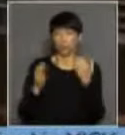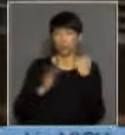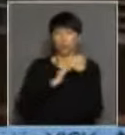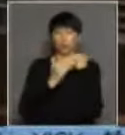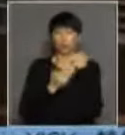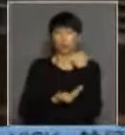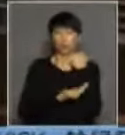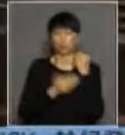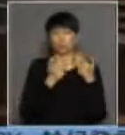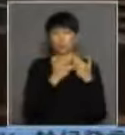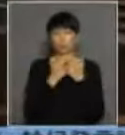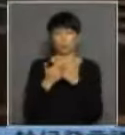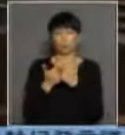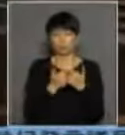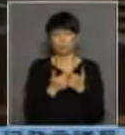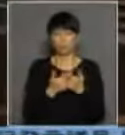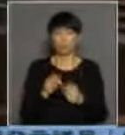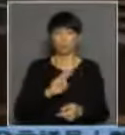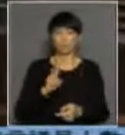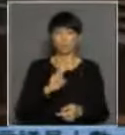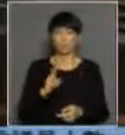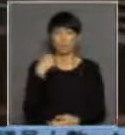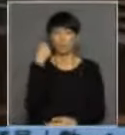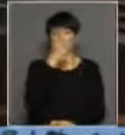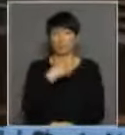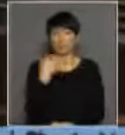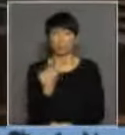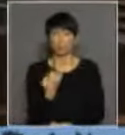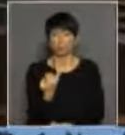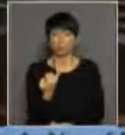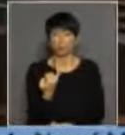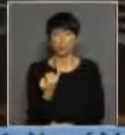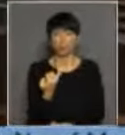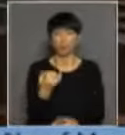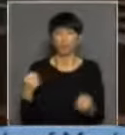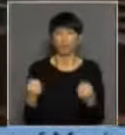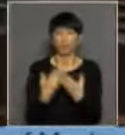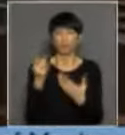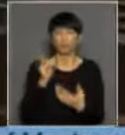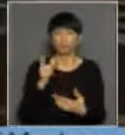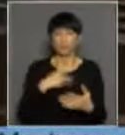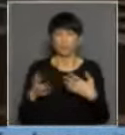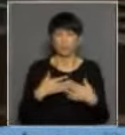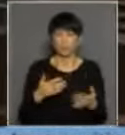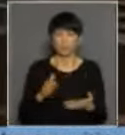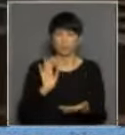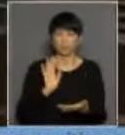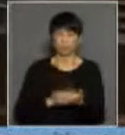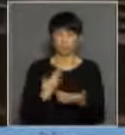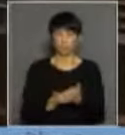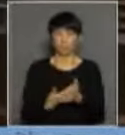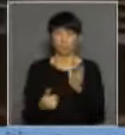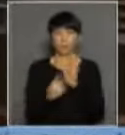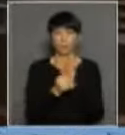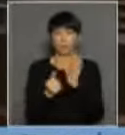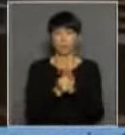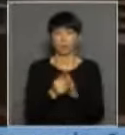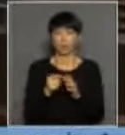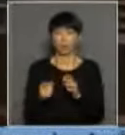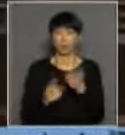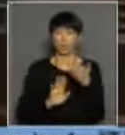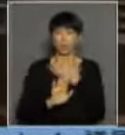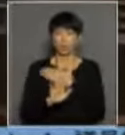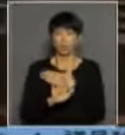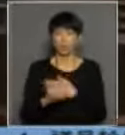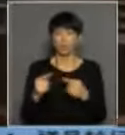咧都只係仍然停留喺邊個錯發生咩事，但係完全冇幫到我哋喺外邊等緊